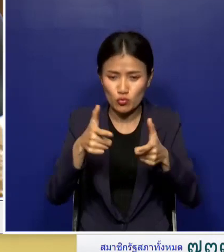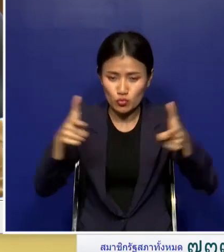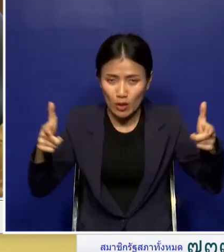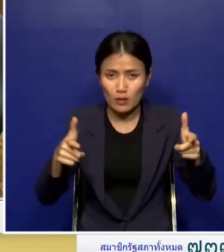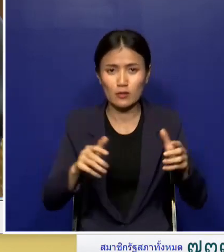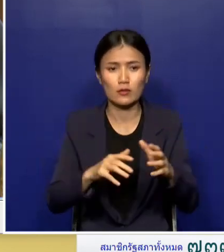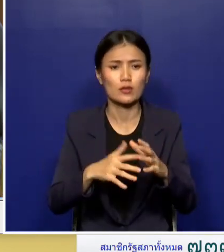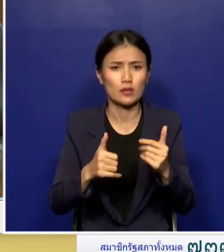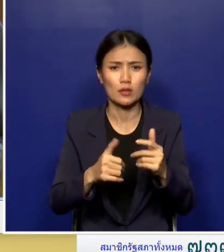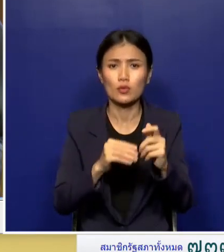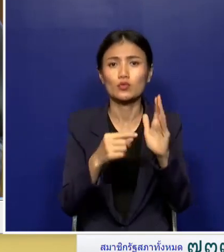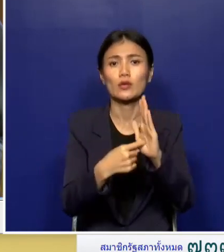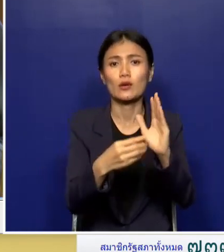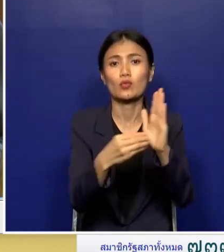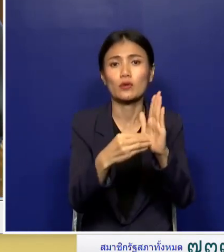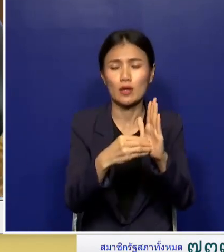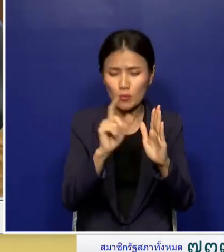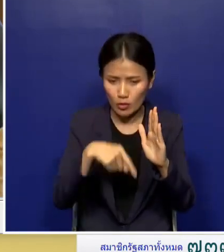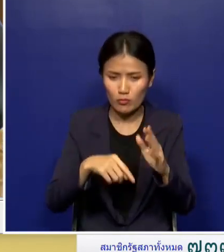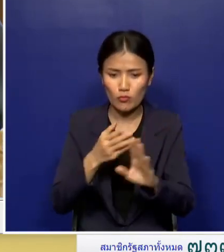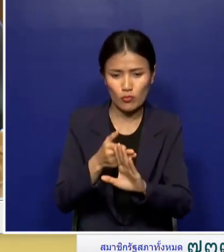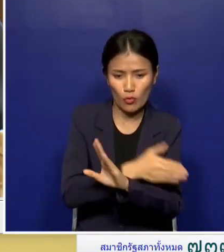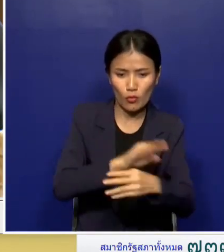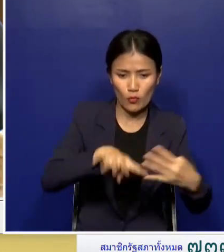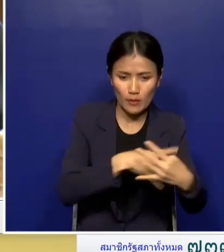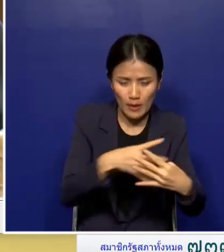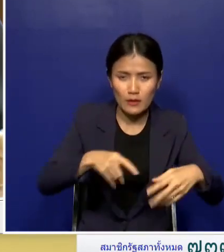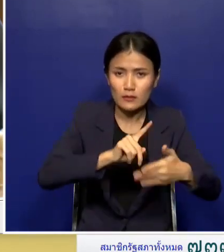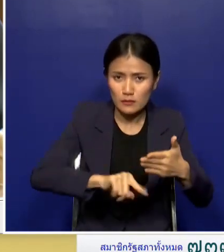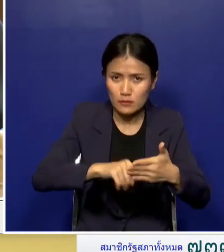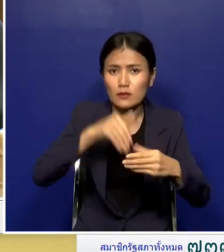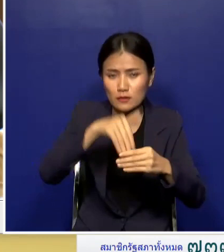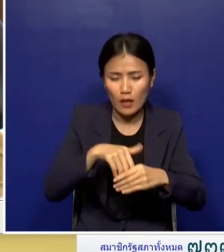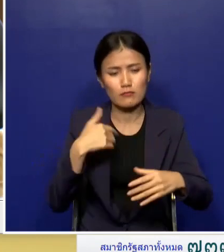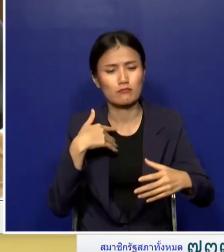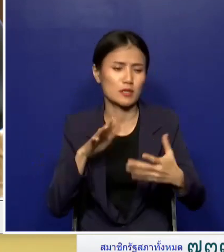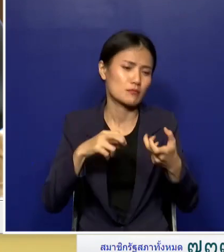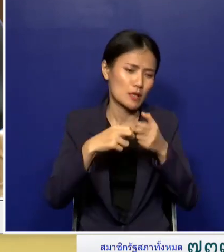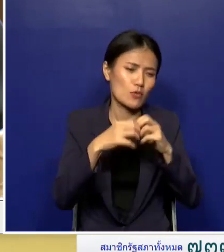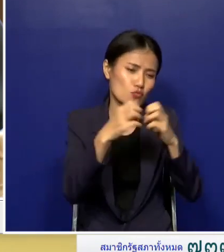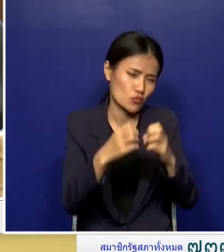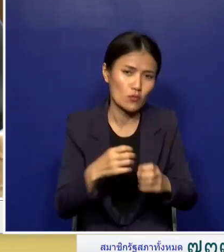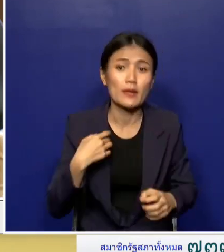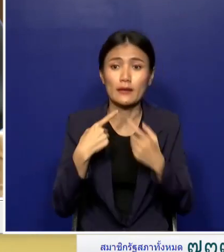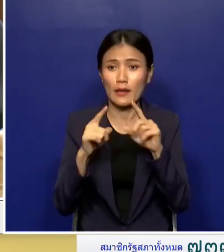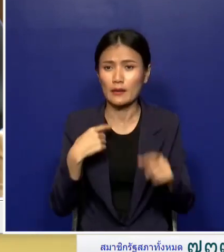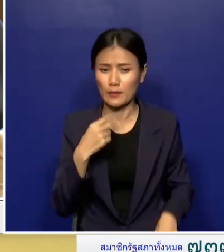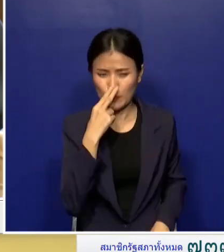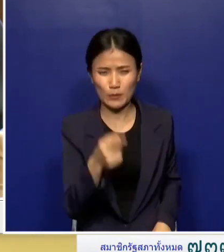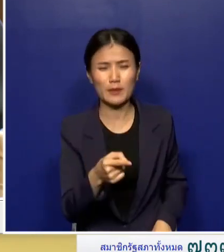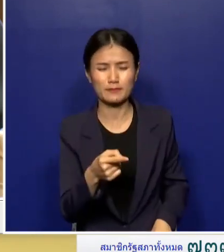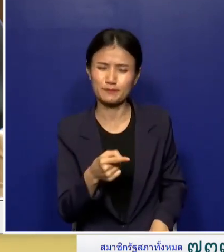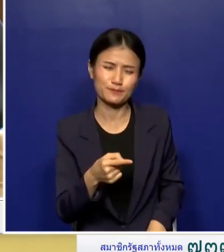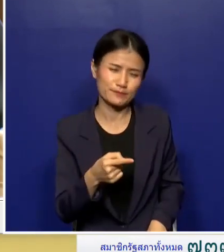การเลือกตั้งโดยใช้จังหวัดขนาดใหญ่เป็นเขตเลือกตั้งอาจจะวุ่นวายแต่ผมเห็นว่าโอกาสน้อยครับที่จ